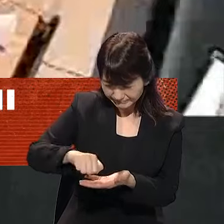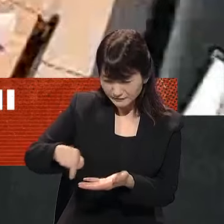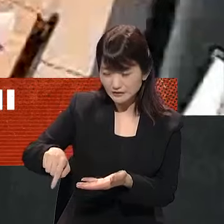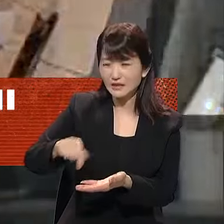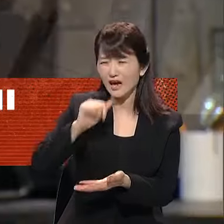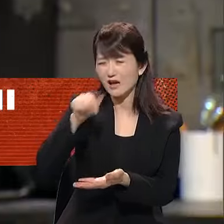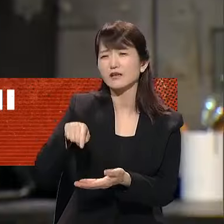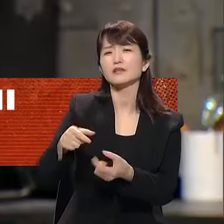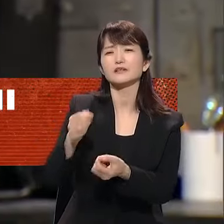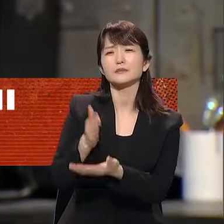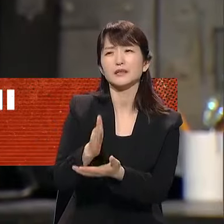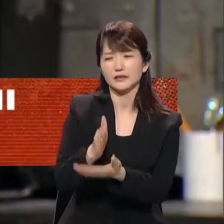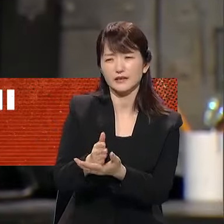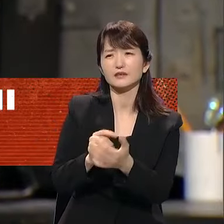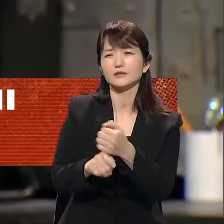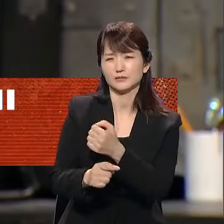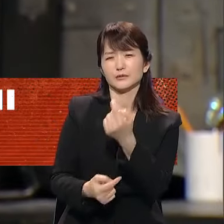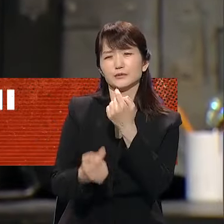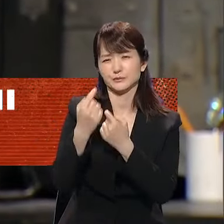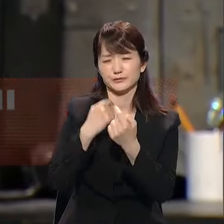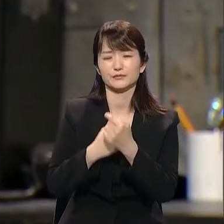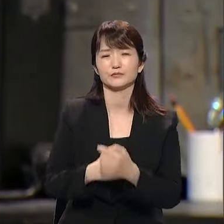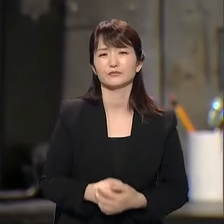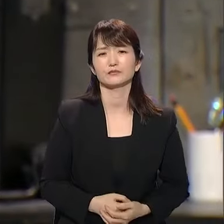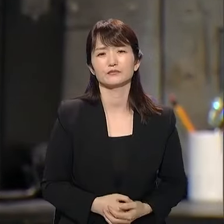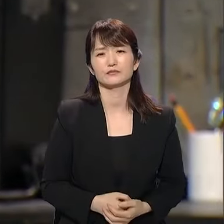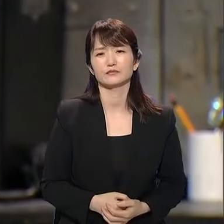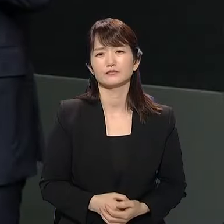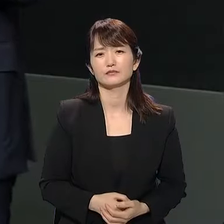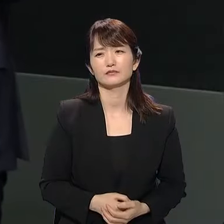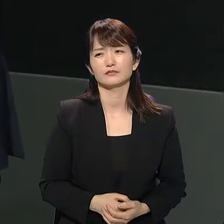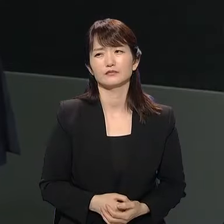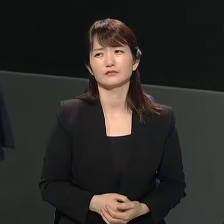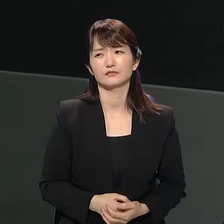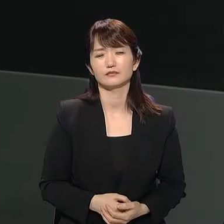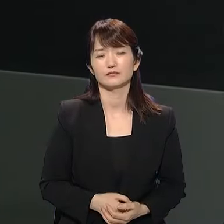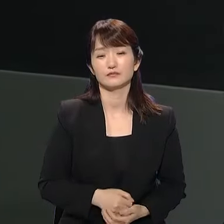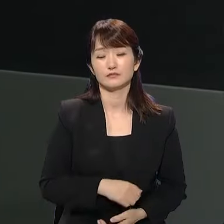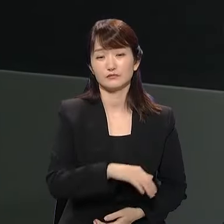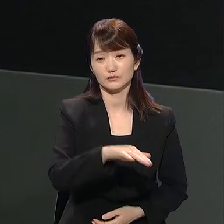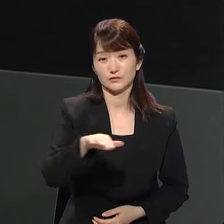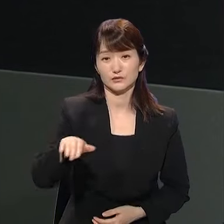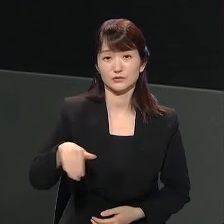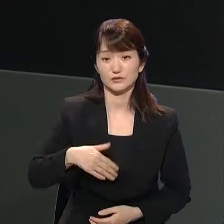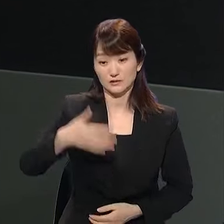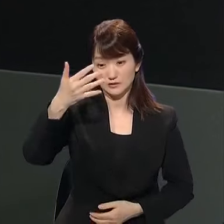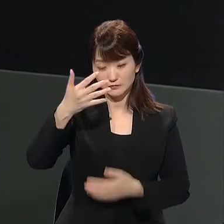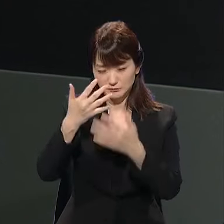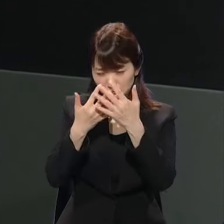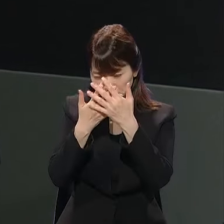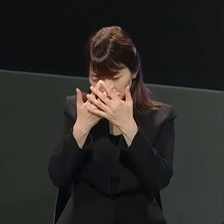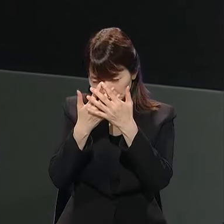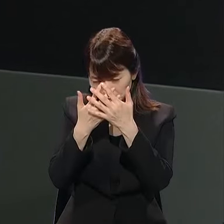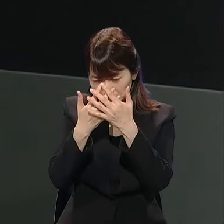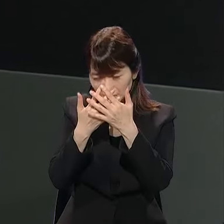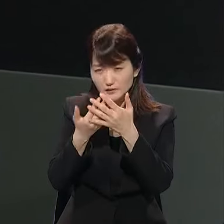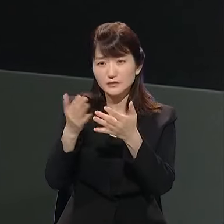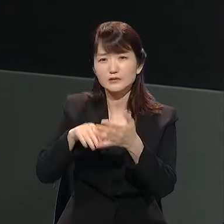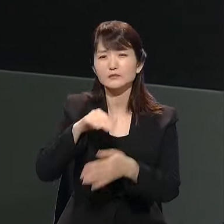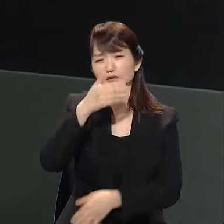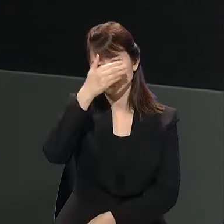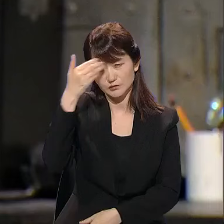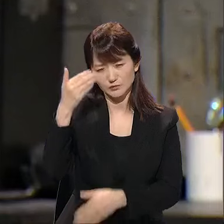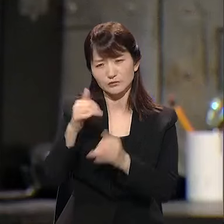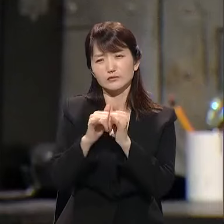말라는 취지에서 제보를 했다고 합니다 딱 봐도 이제뭐 저희가 모자이크는 쳤지만 딱 봐도 젊은 친구들이란 말이죠